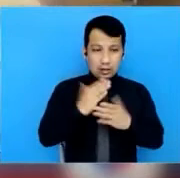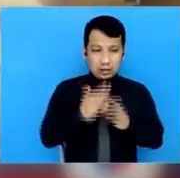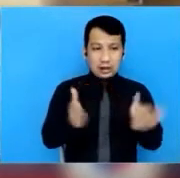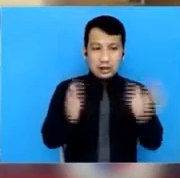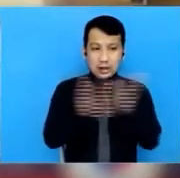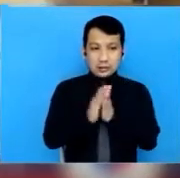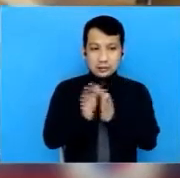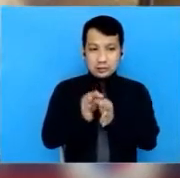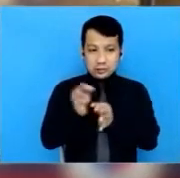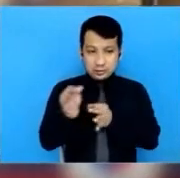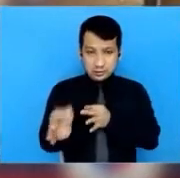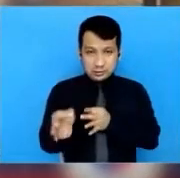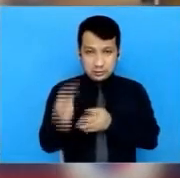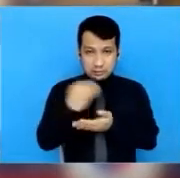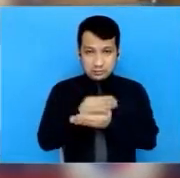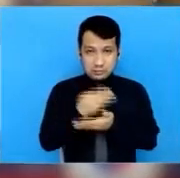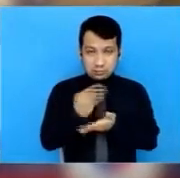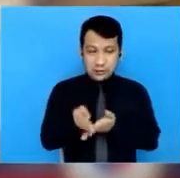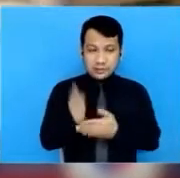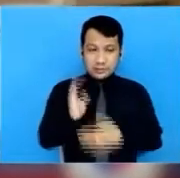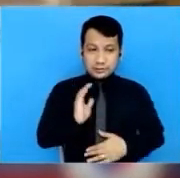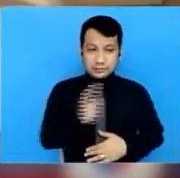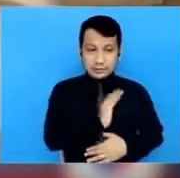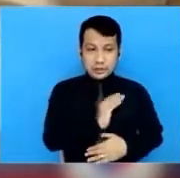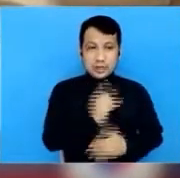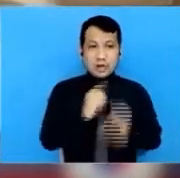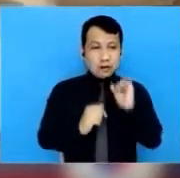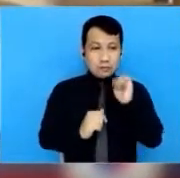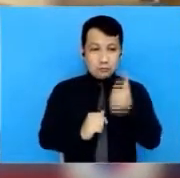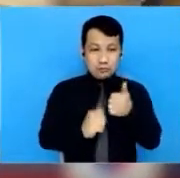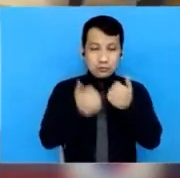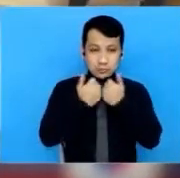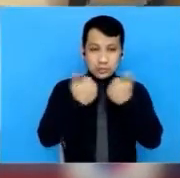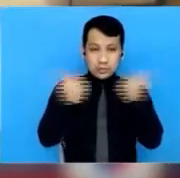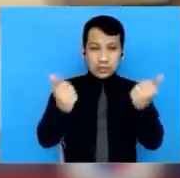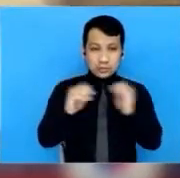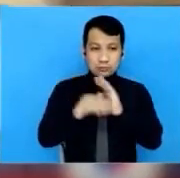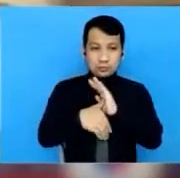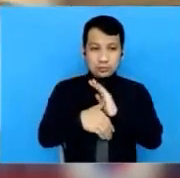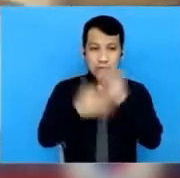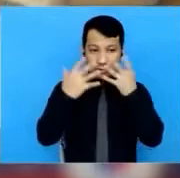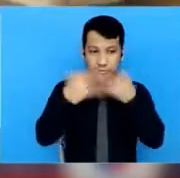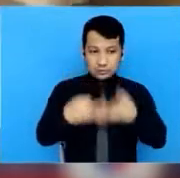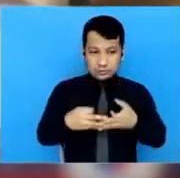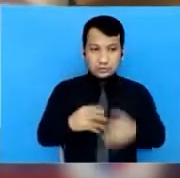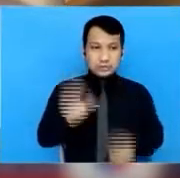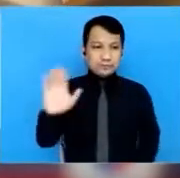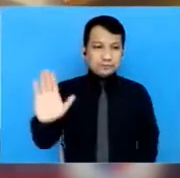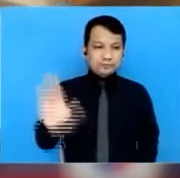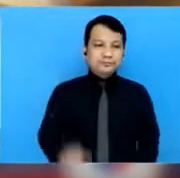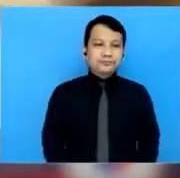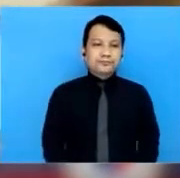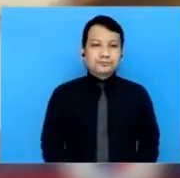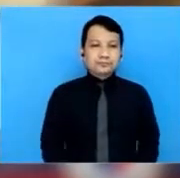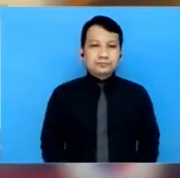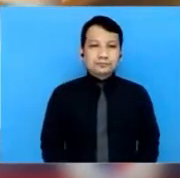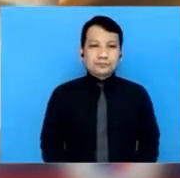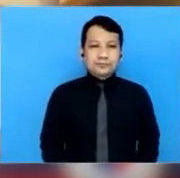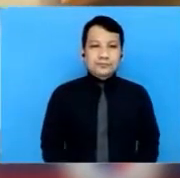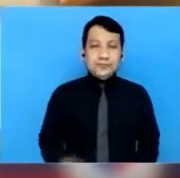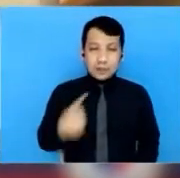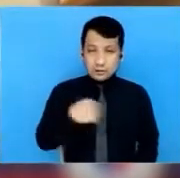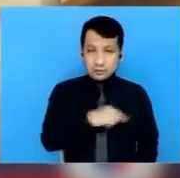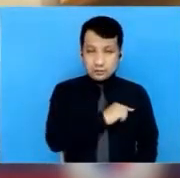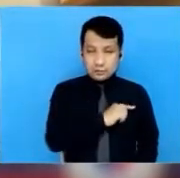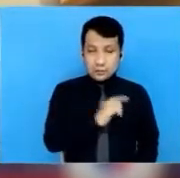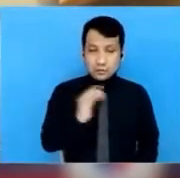budget hearing sa Kamara, nakumpirmang bukas iaanunsyo ng COMELEC ang desisyon nila. The Commission on Election will